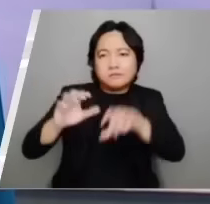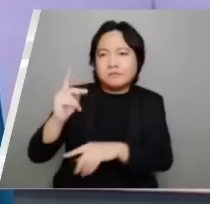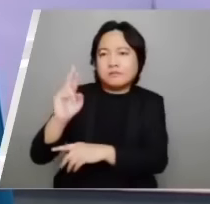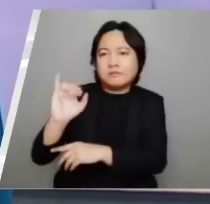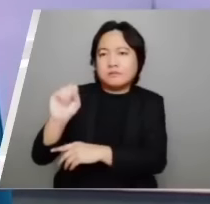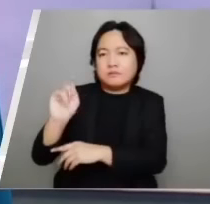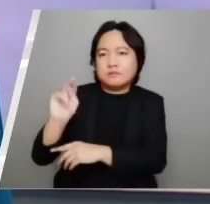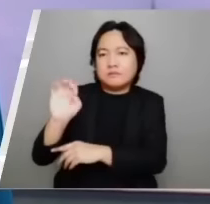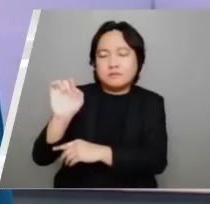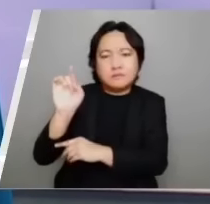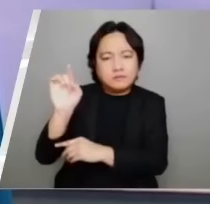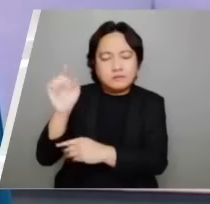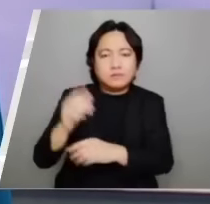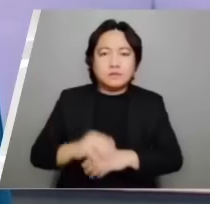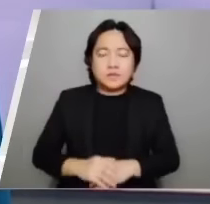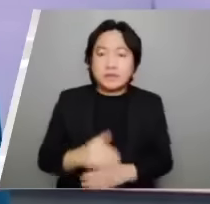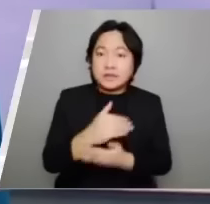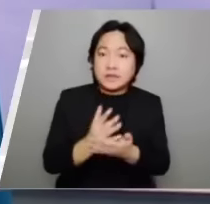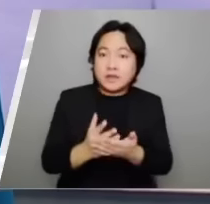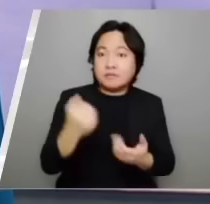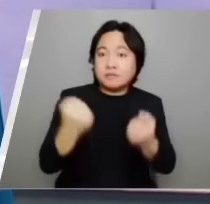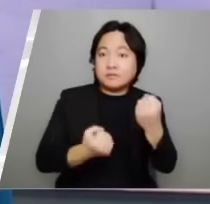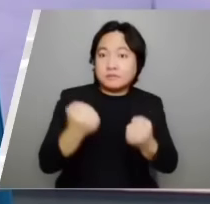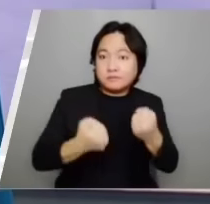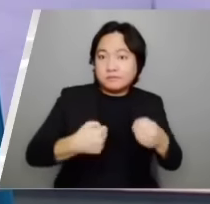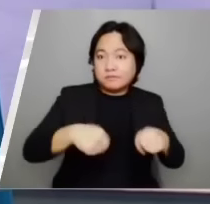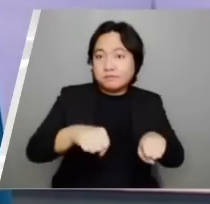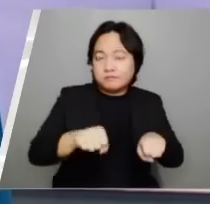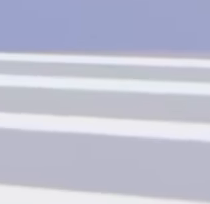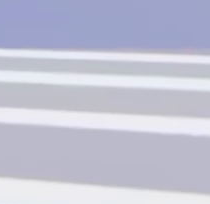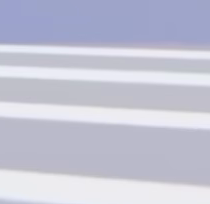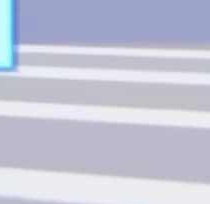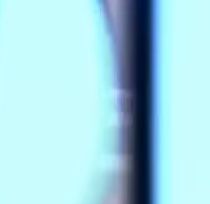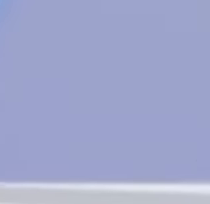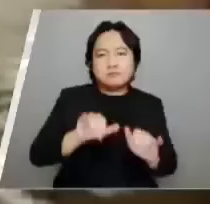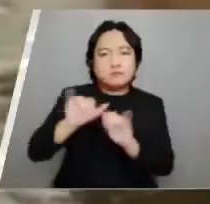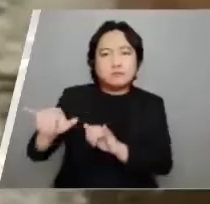mga motorisang napaatras. Saksi, si Marisol Abdurama.